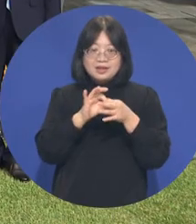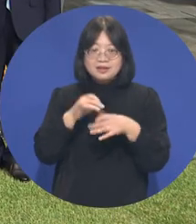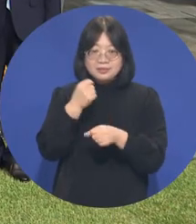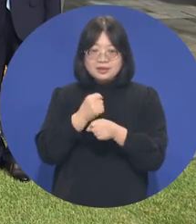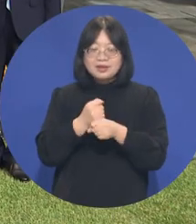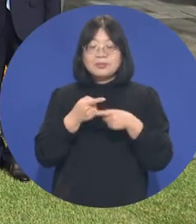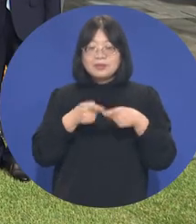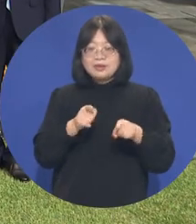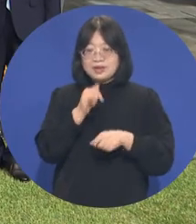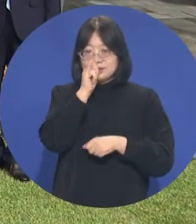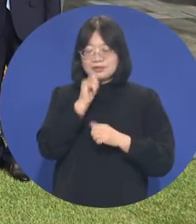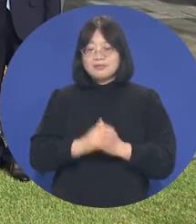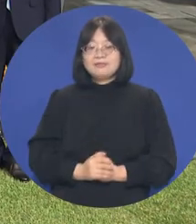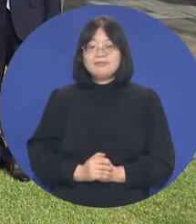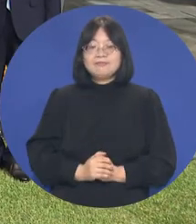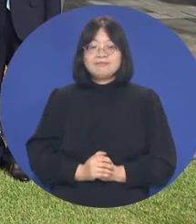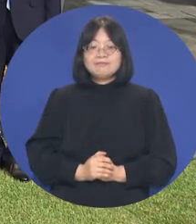습니다 여기 오시고요